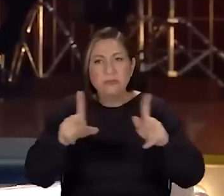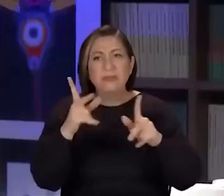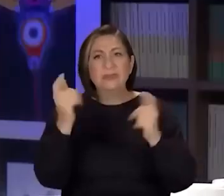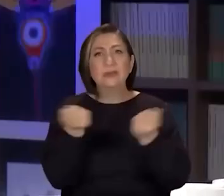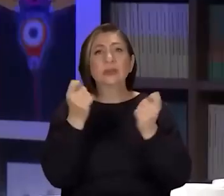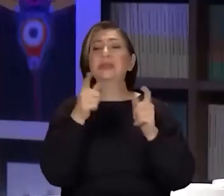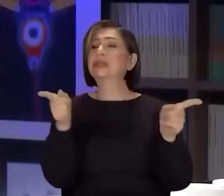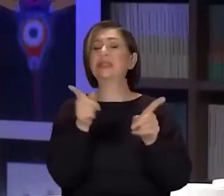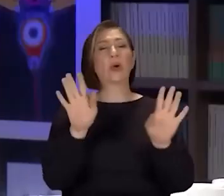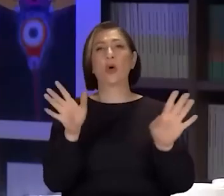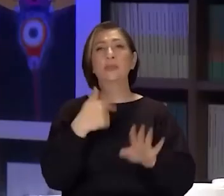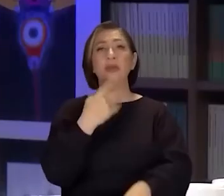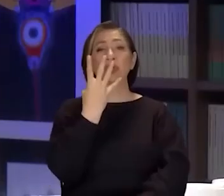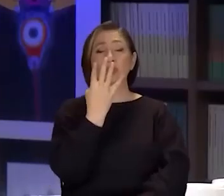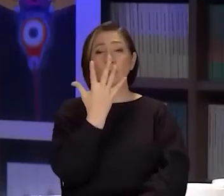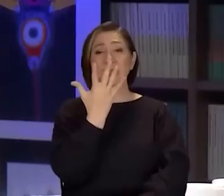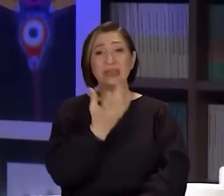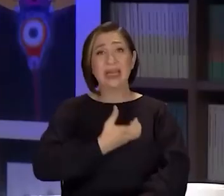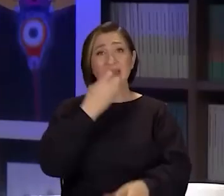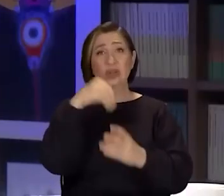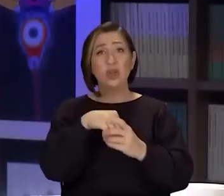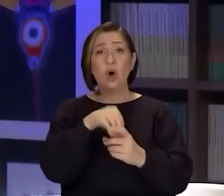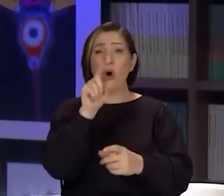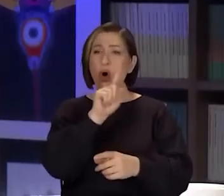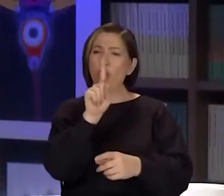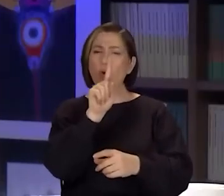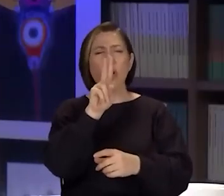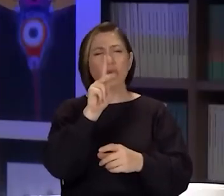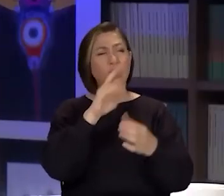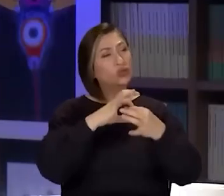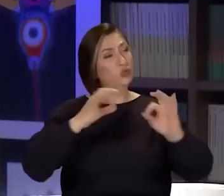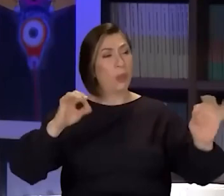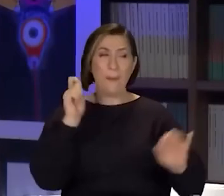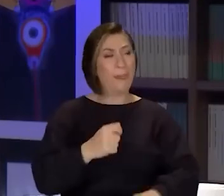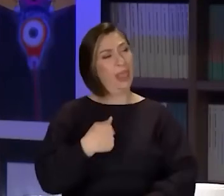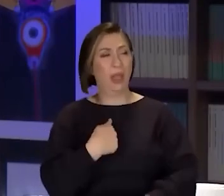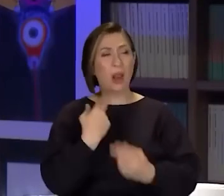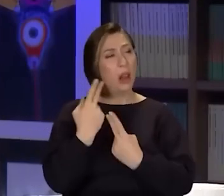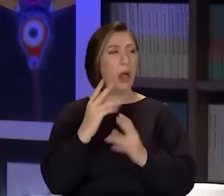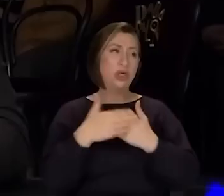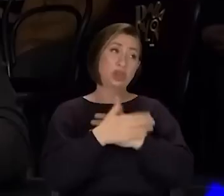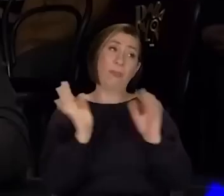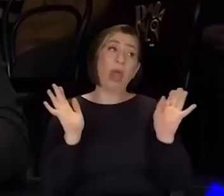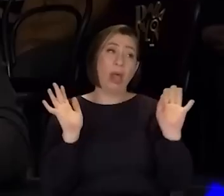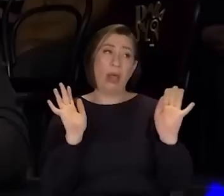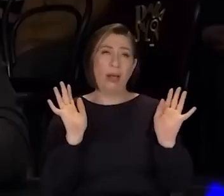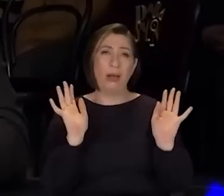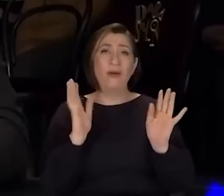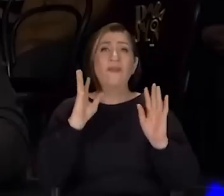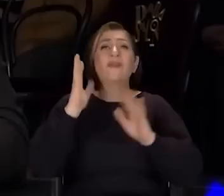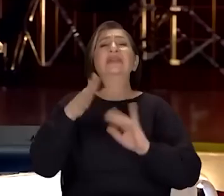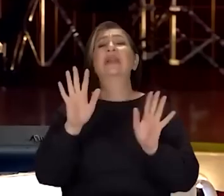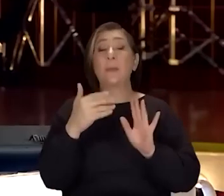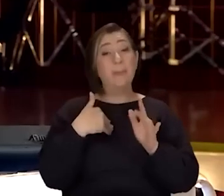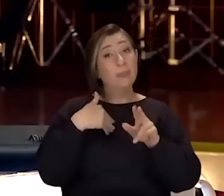Aynen. Sizde yani o biz yok. 4,5-5 saat içinde galiba 10 ya da 12 cümle kurmuştuğumuz vardır ki akşamlar. Evet, daha ben fazla de,